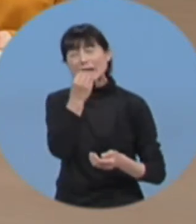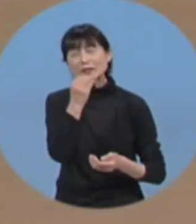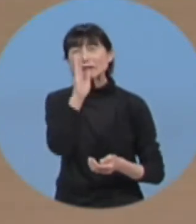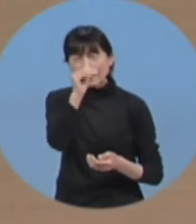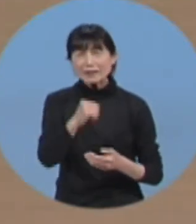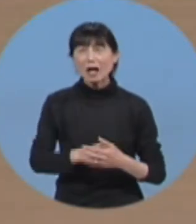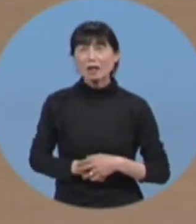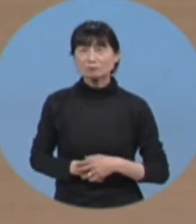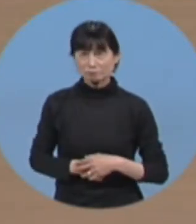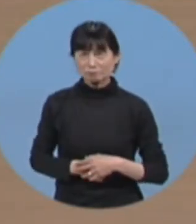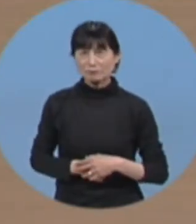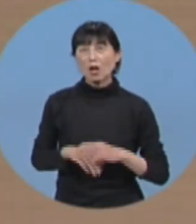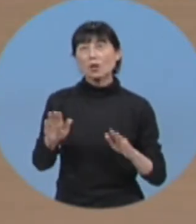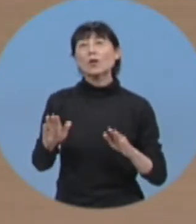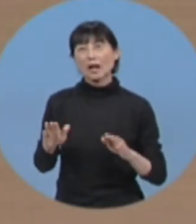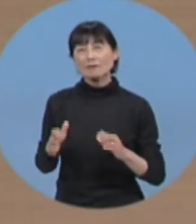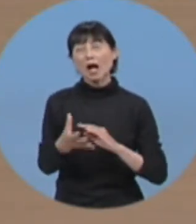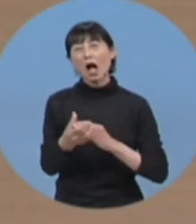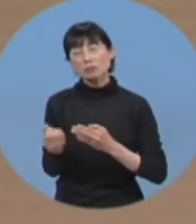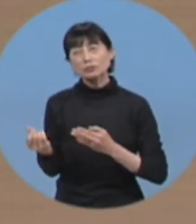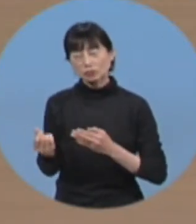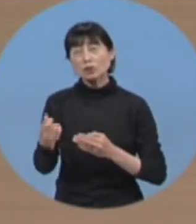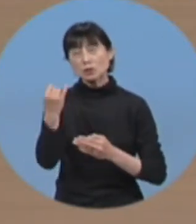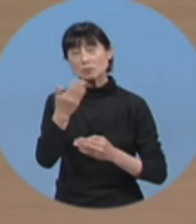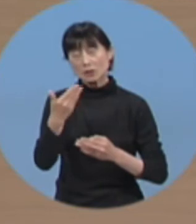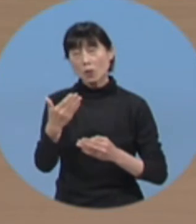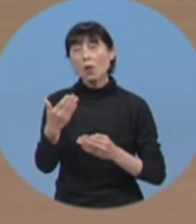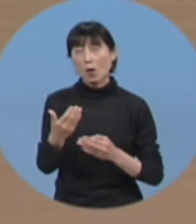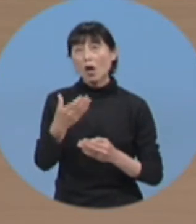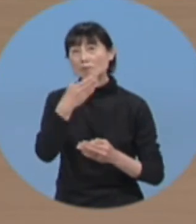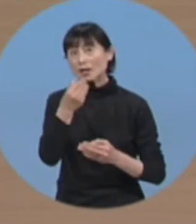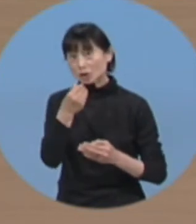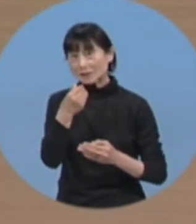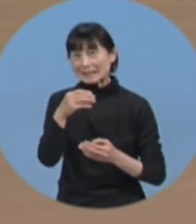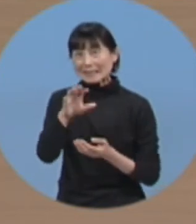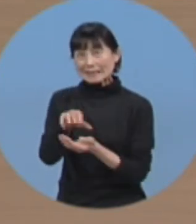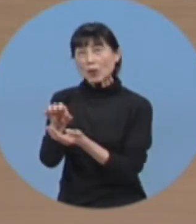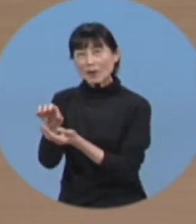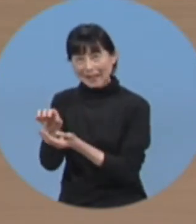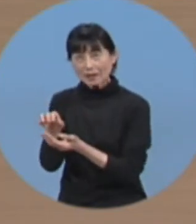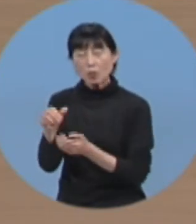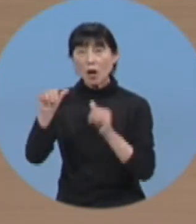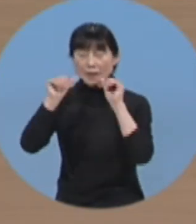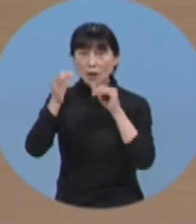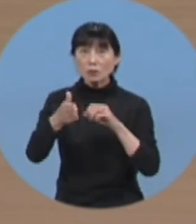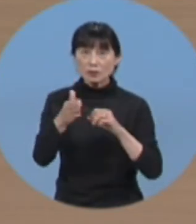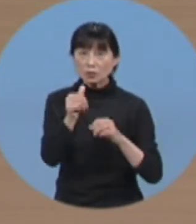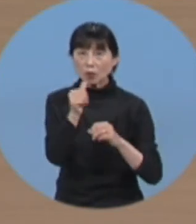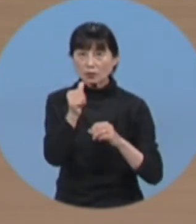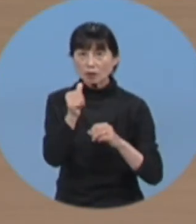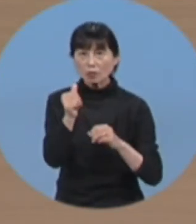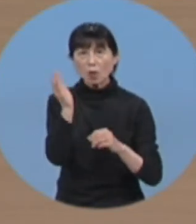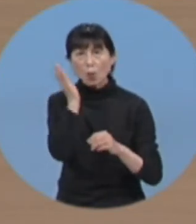ください。 今回は富津海の恵みと題して潮干狩りとアナゴ料理紹介したんですが、美味しさ